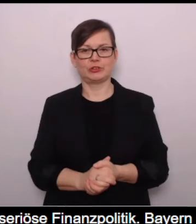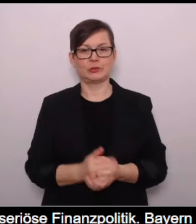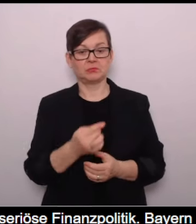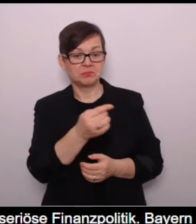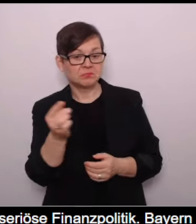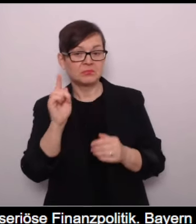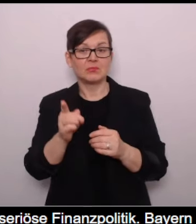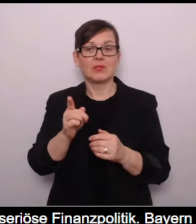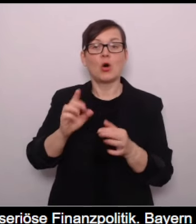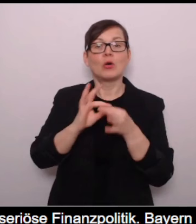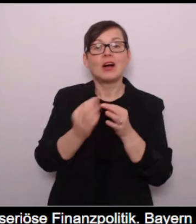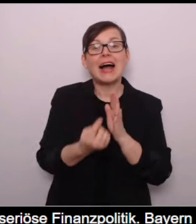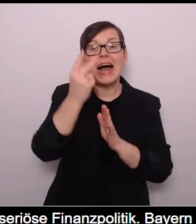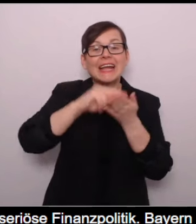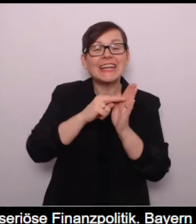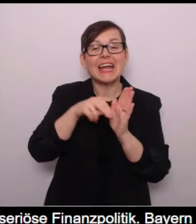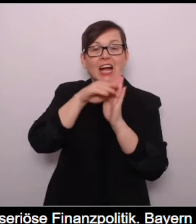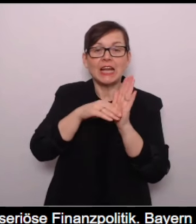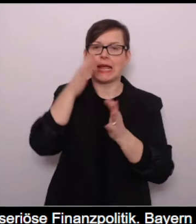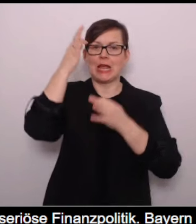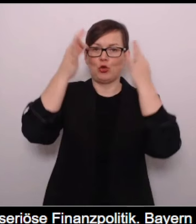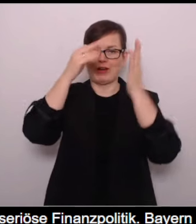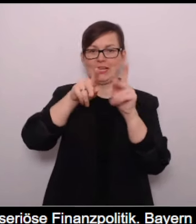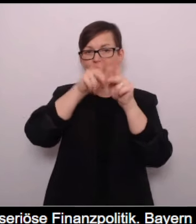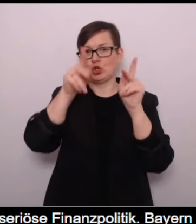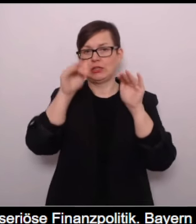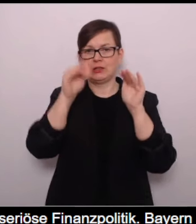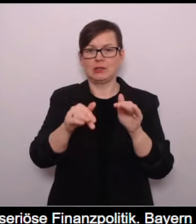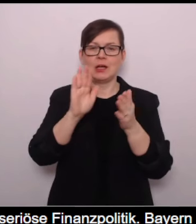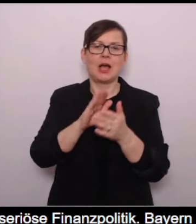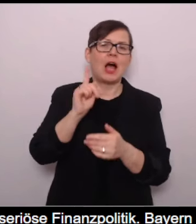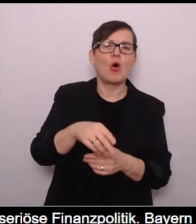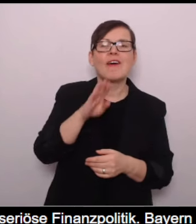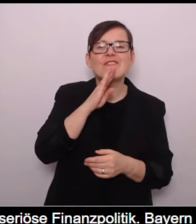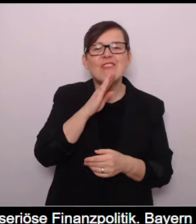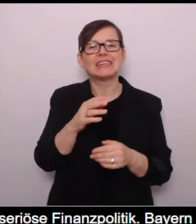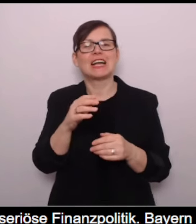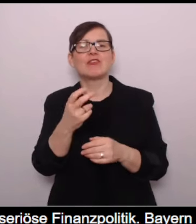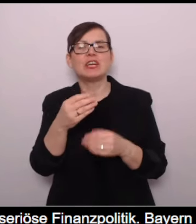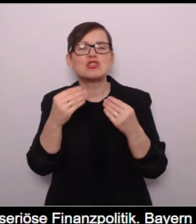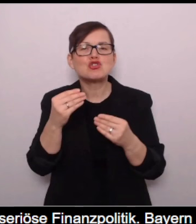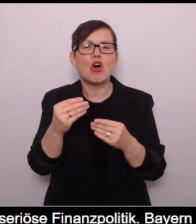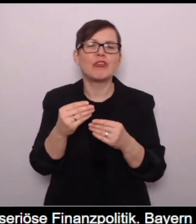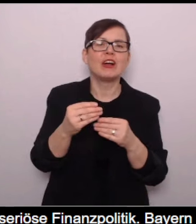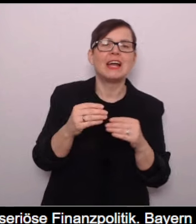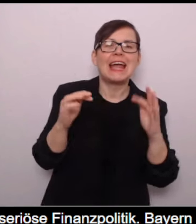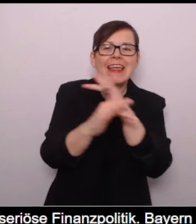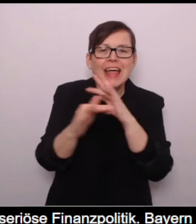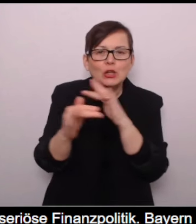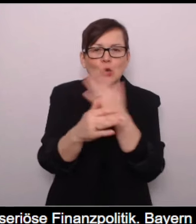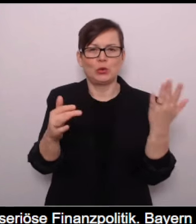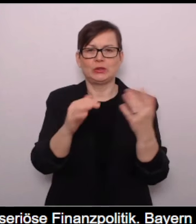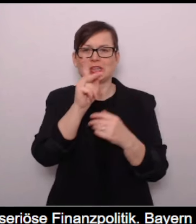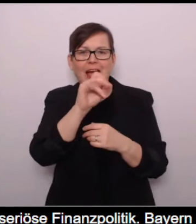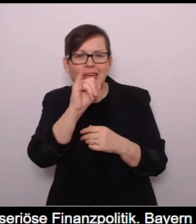eben auch das Thema Zukunft der Wirtschaft mit innovativen Konzepten im Rahmen der Hightech-Agenda und deutlich darüber hinaus